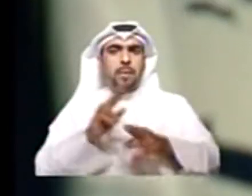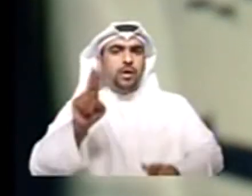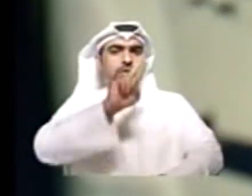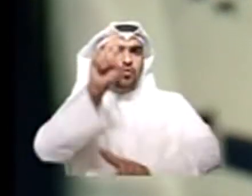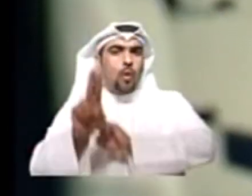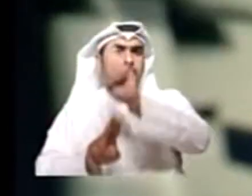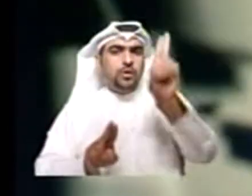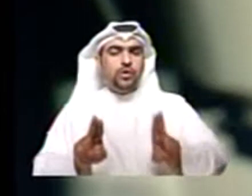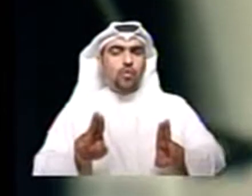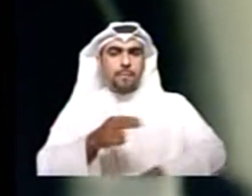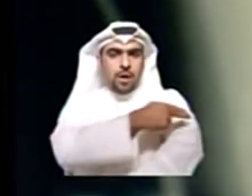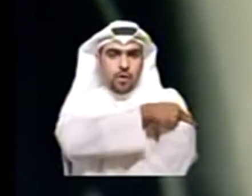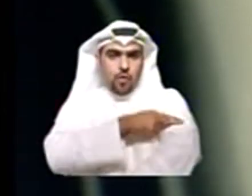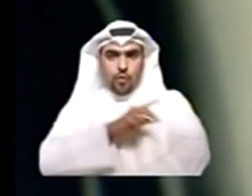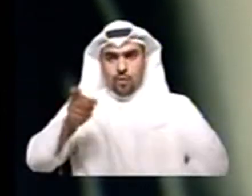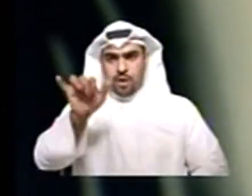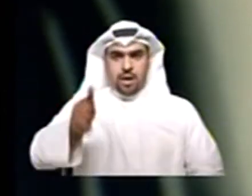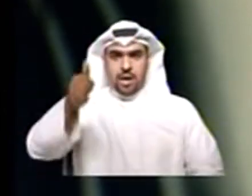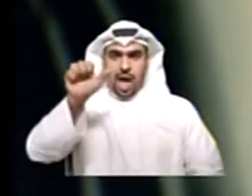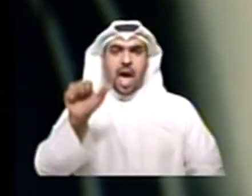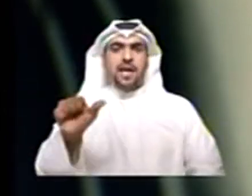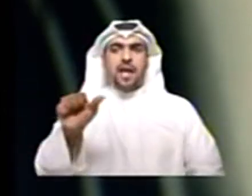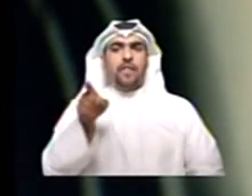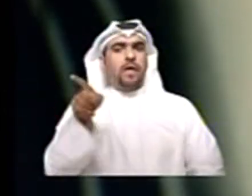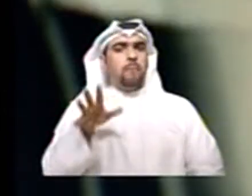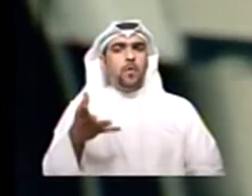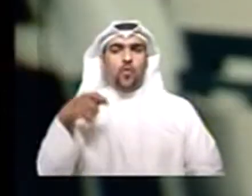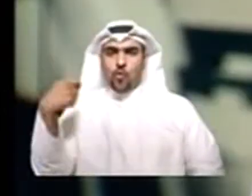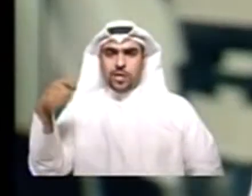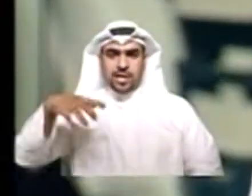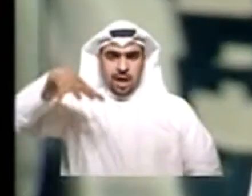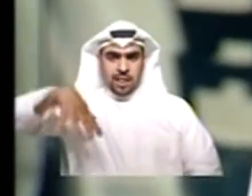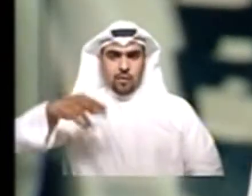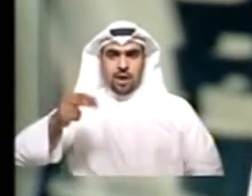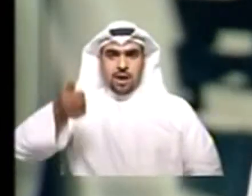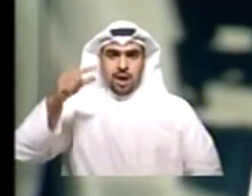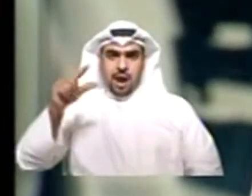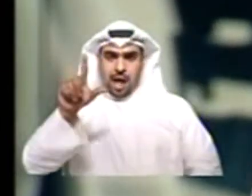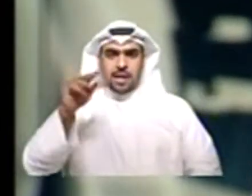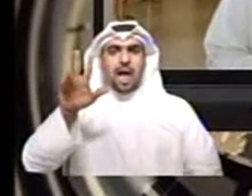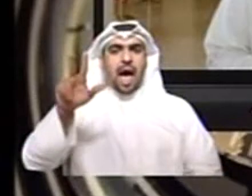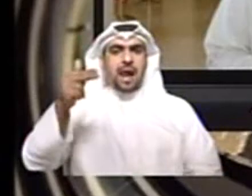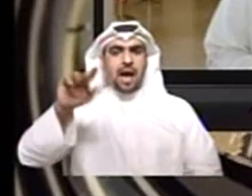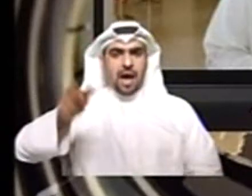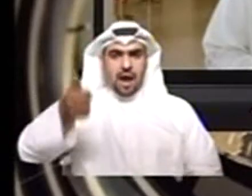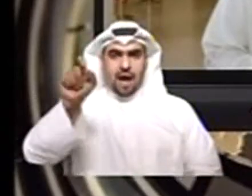من النائب رياض العدساني إلى وزير الدولة لشؤون مجلس الأمة عادل الخرافي. ينضم إلينا في هذه